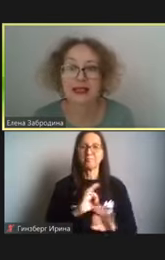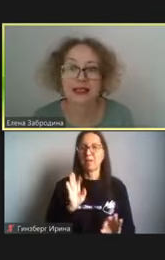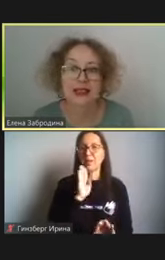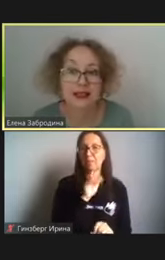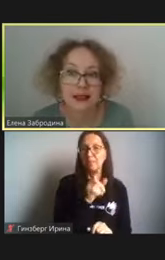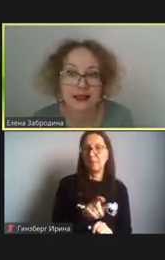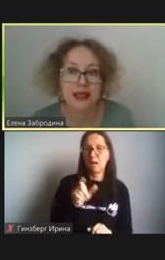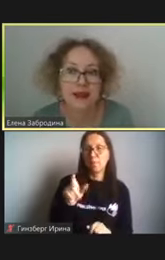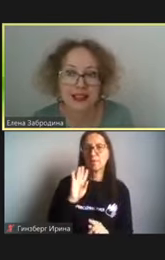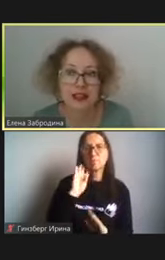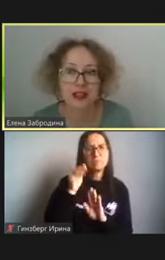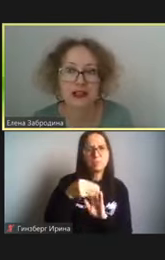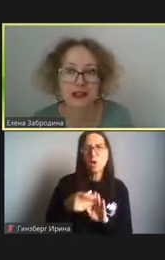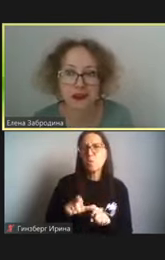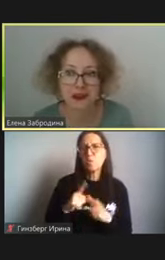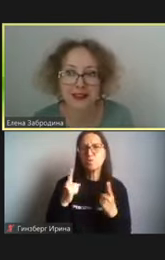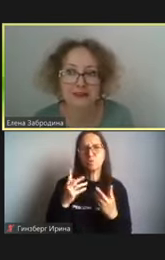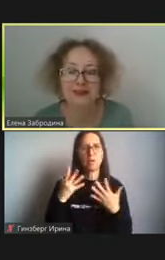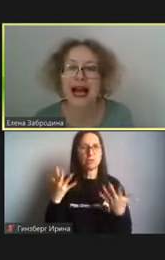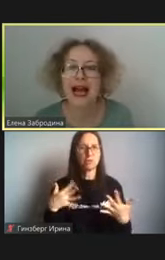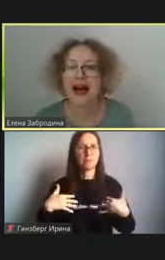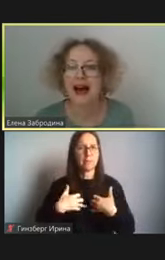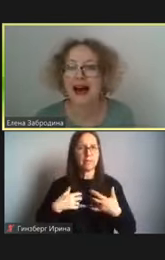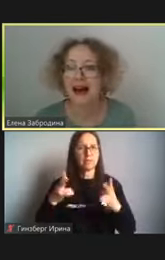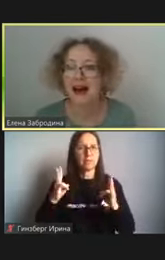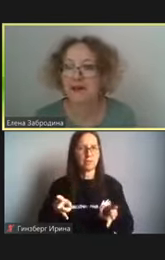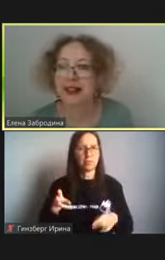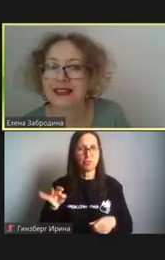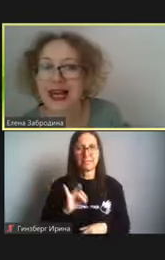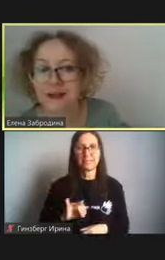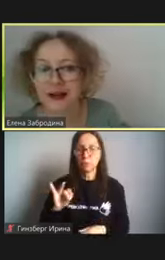дамами стоит целая драматическая история.